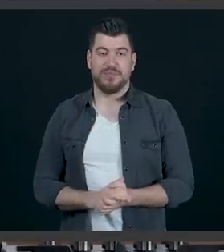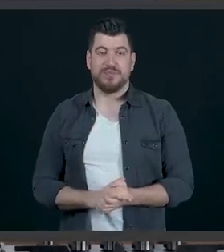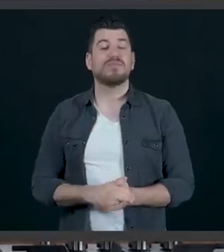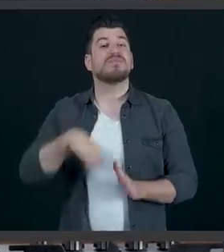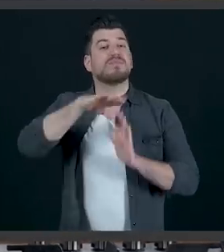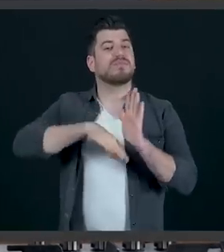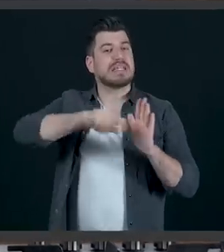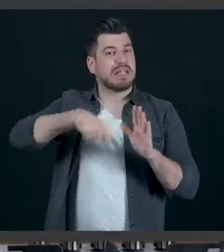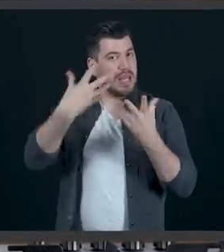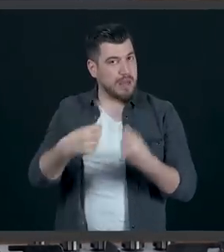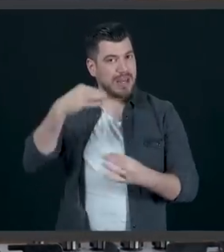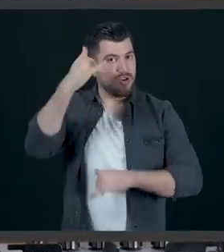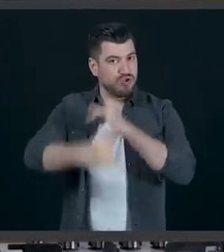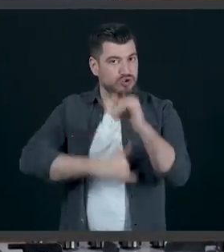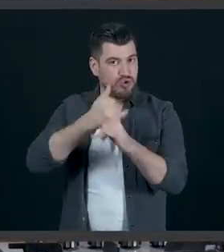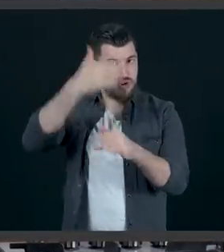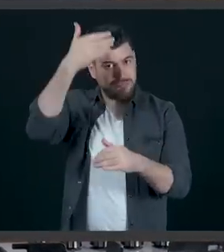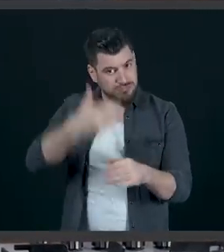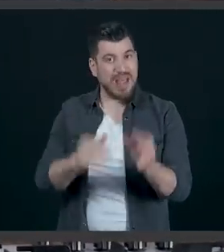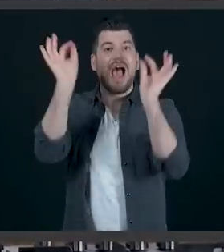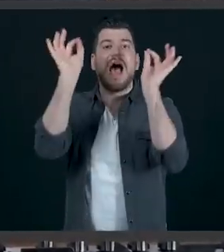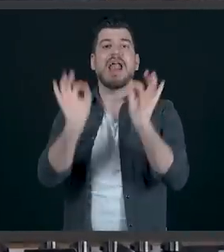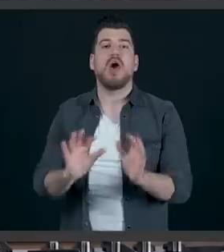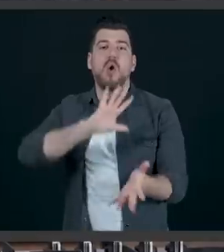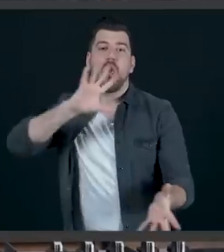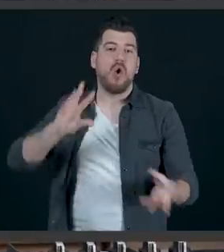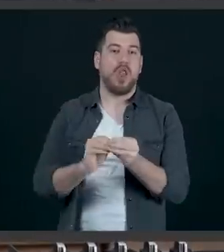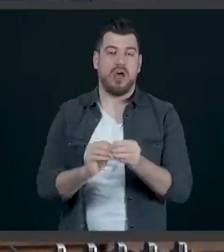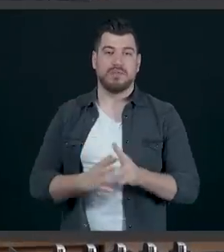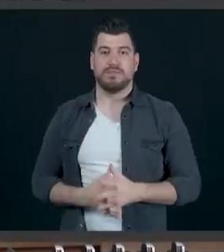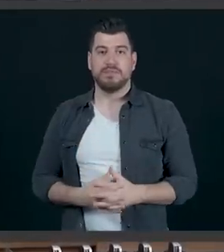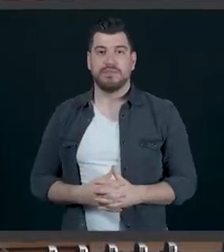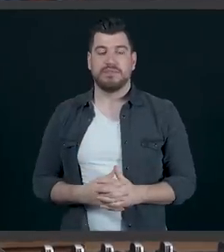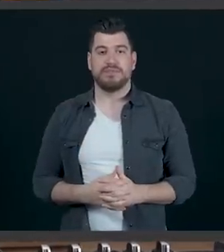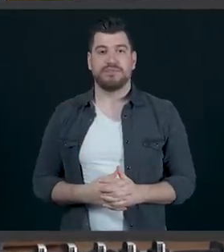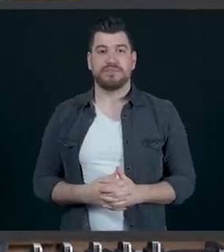Συνταγή την έχω αναλυτικά στο site. Κάθε φορά τα έχω όλα αναλυτικά στο site.